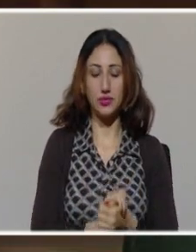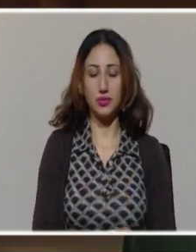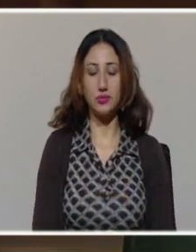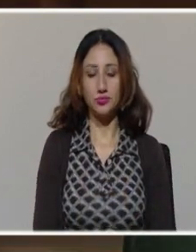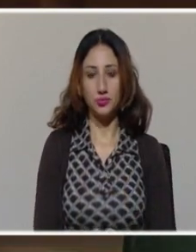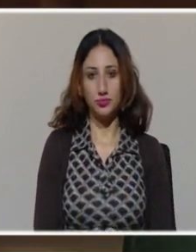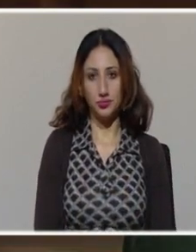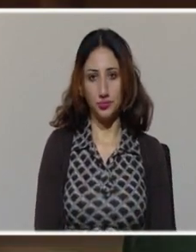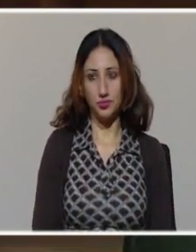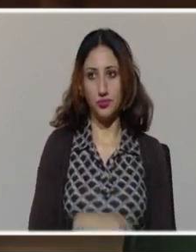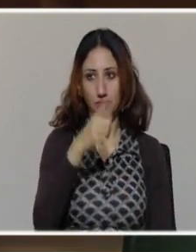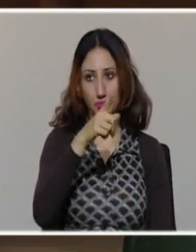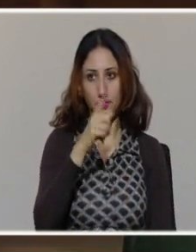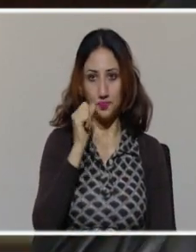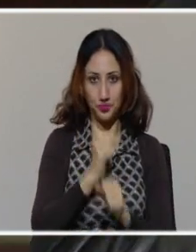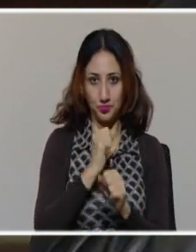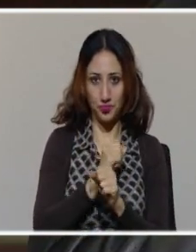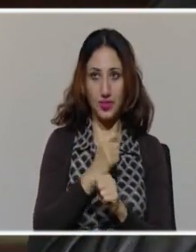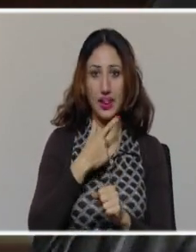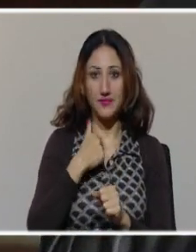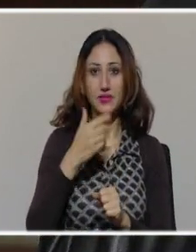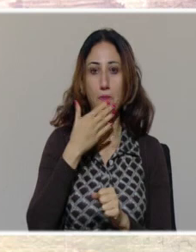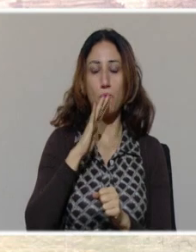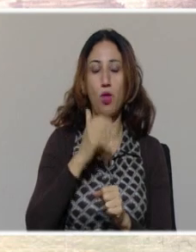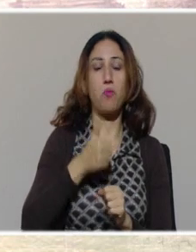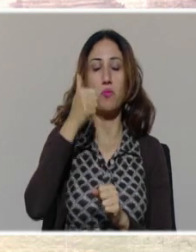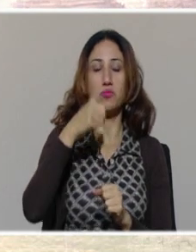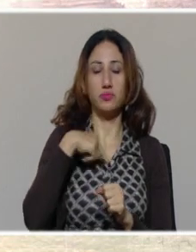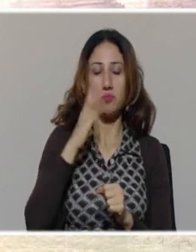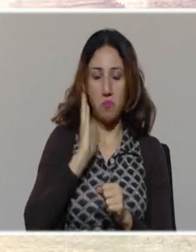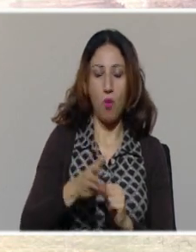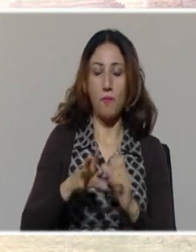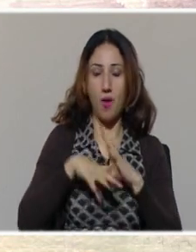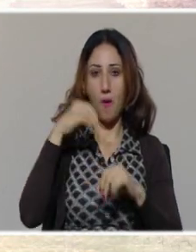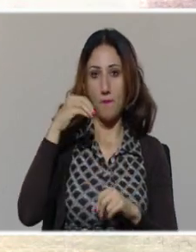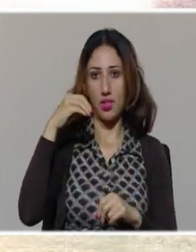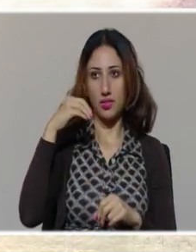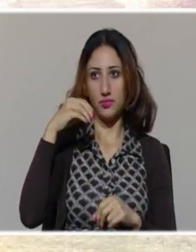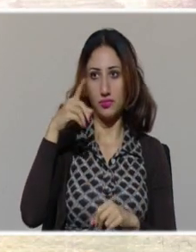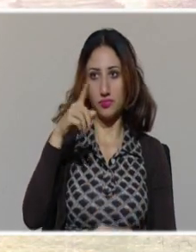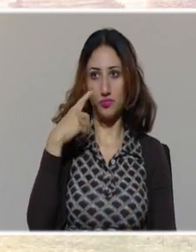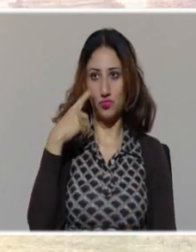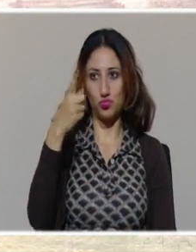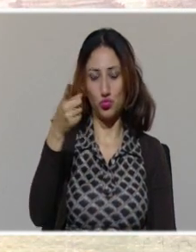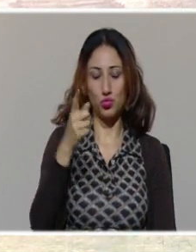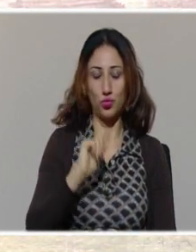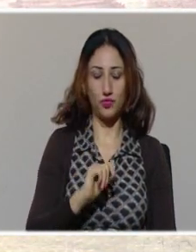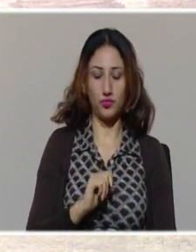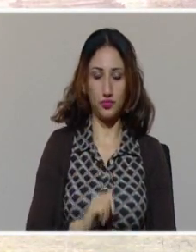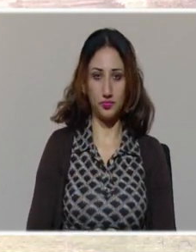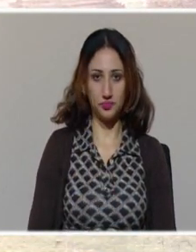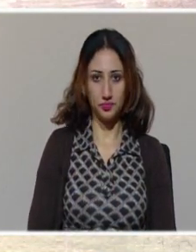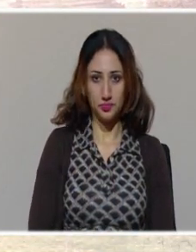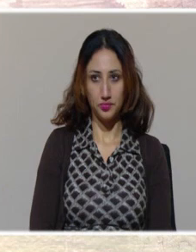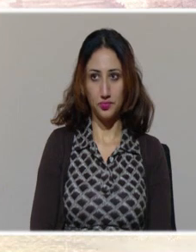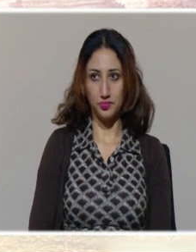حلمك انت اداء شخصيه الرئيس مبارك هو يعني الحمد لله الواحد عنده قدره على اداء الشخصيات دي يلا يا استاذ اتفضل وري الاستاذ